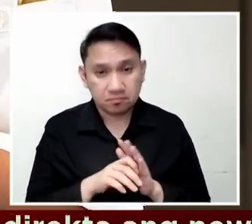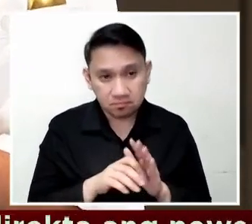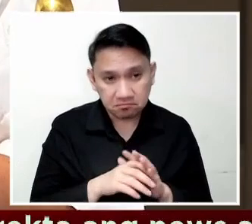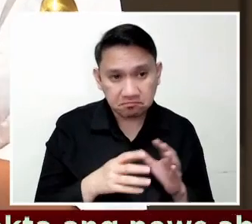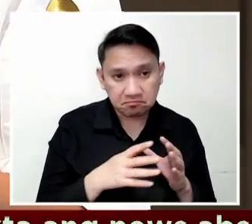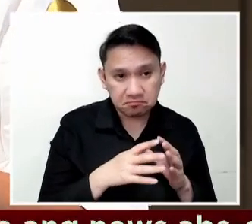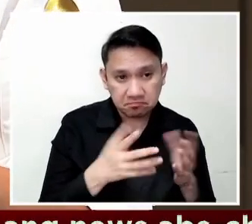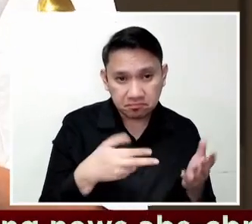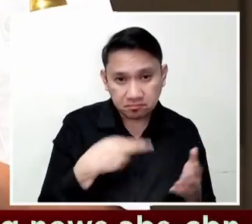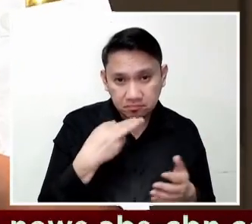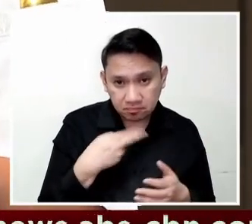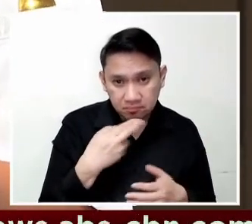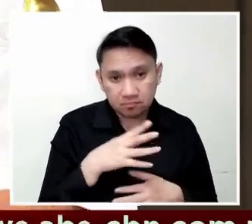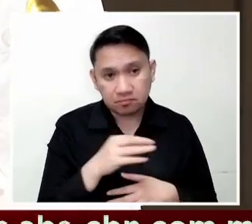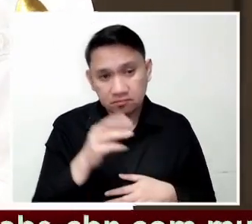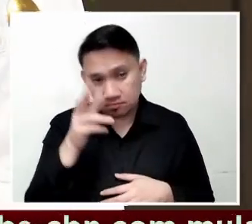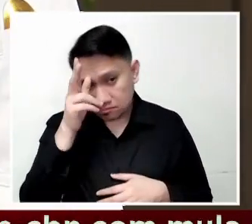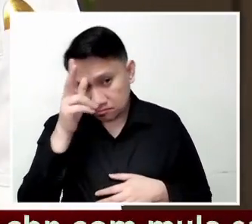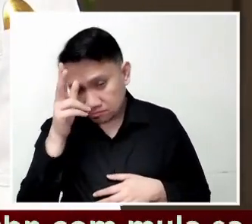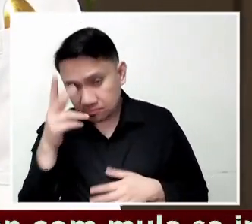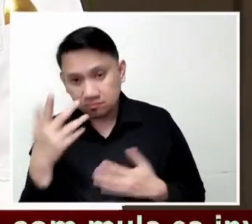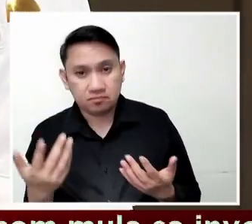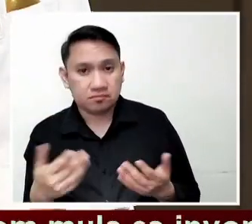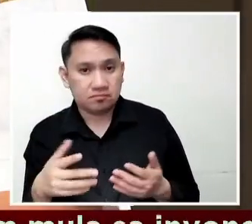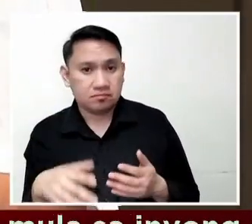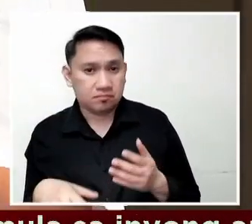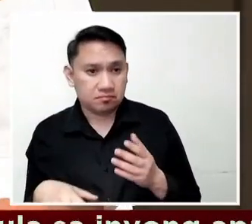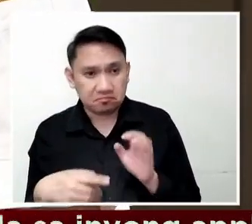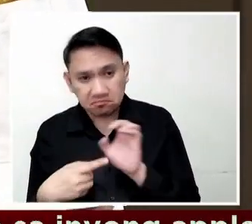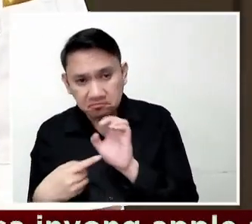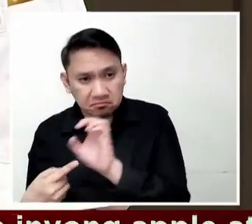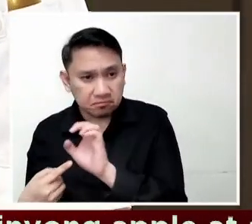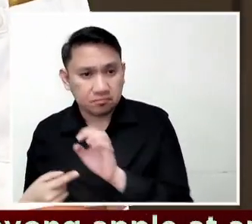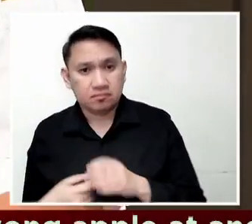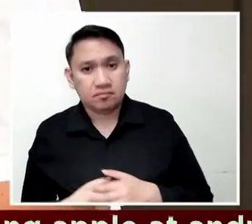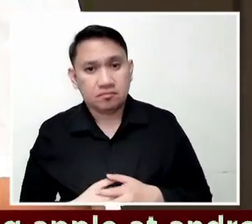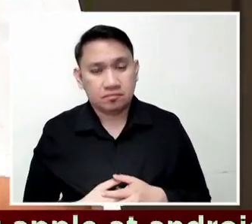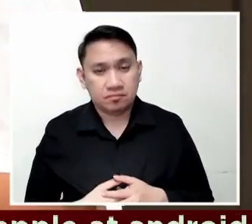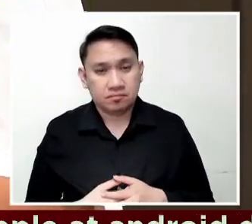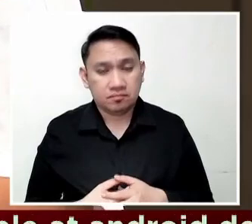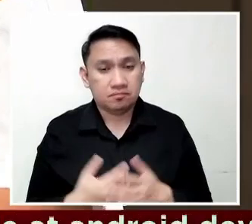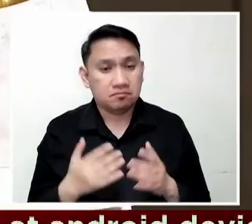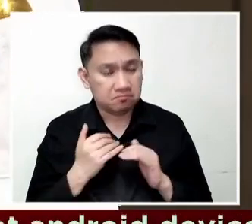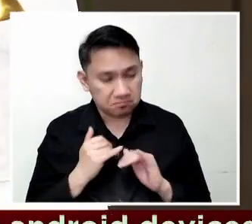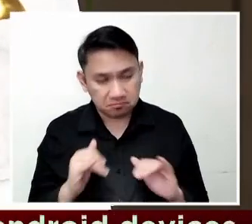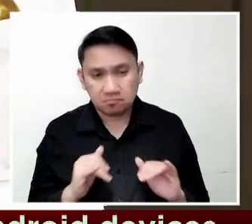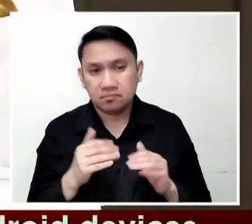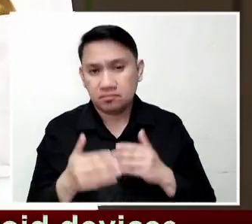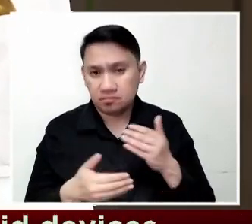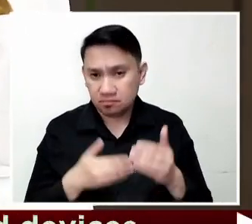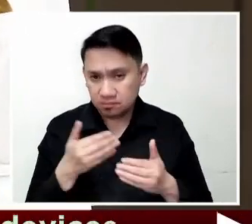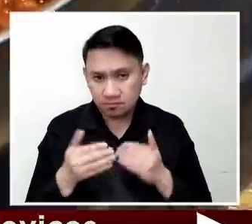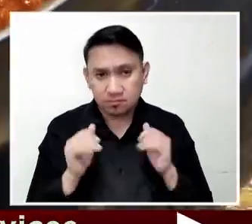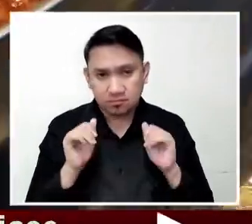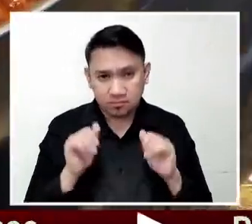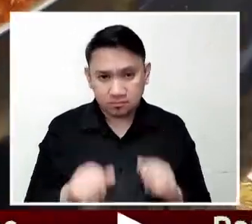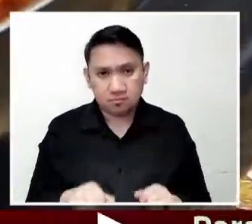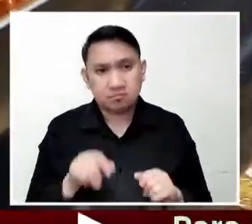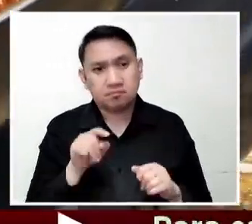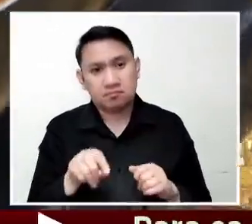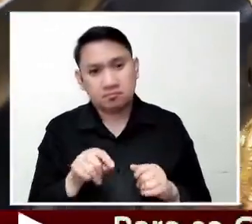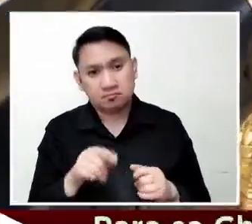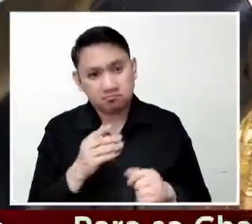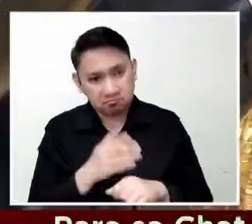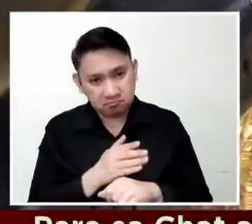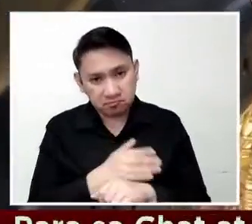sobra tayong either manok o any ano yan, ingredients ng pork. Ganun lang din, same procedure. Pwede niyo ipalit dito. Ang ginawa